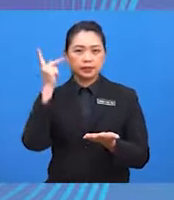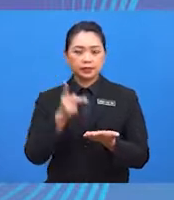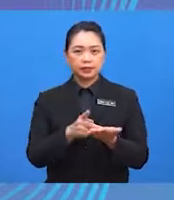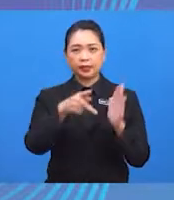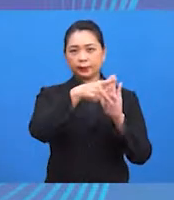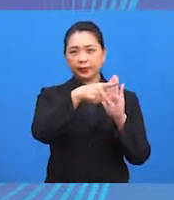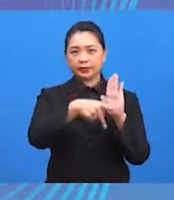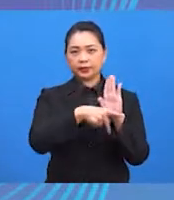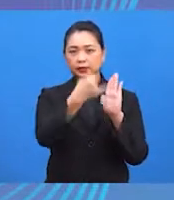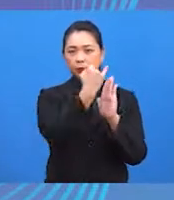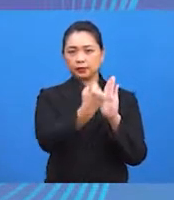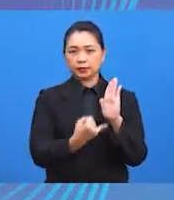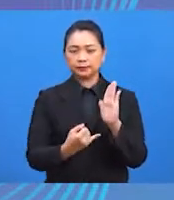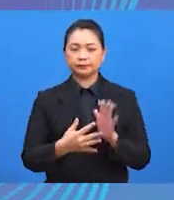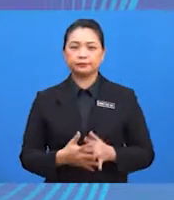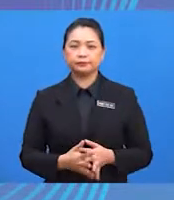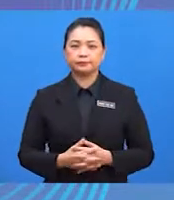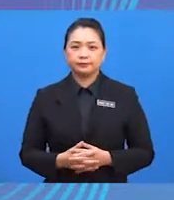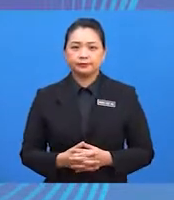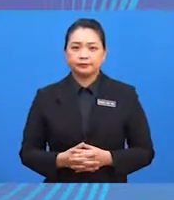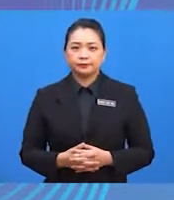prinsip lukisan.